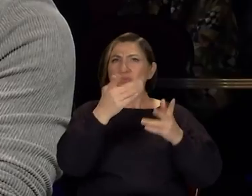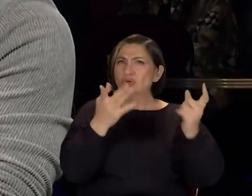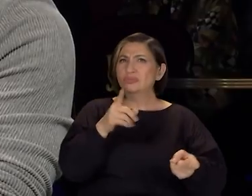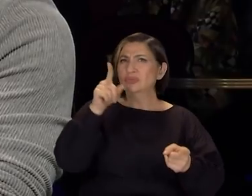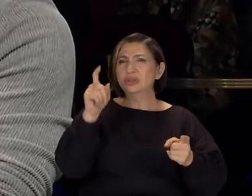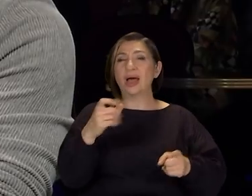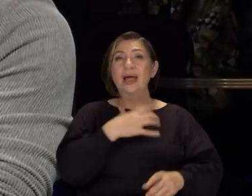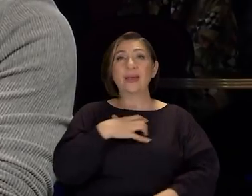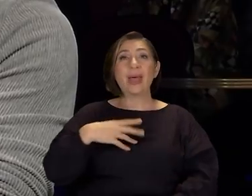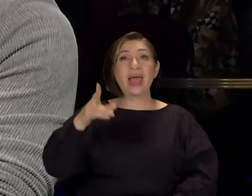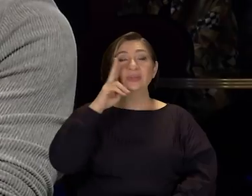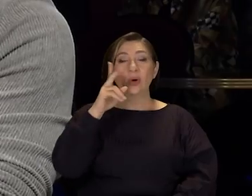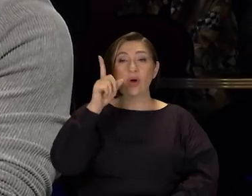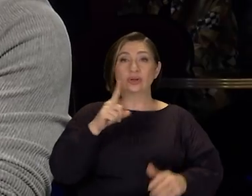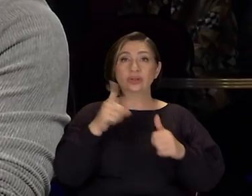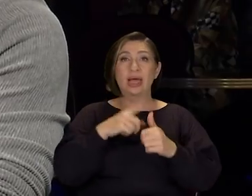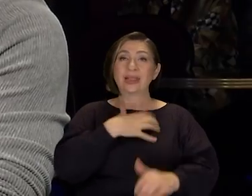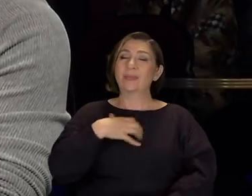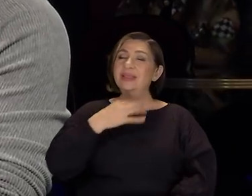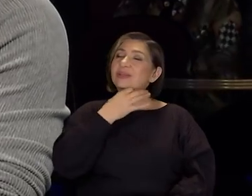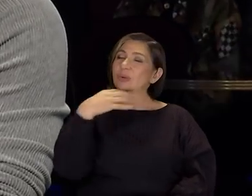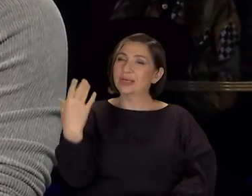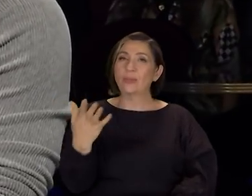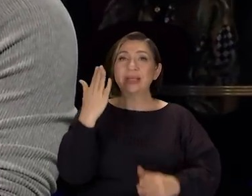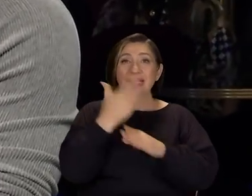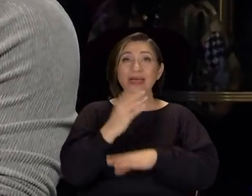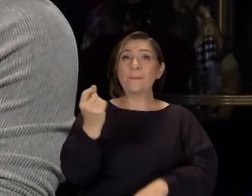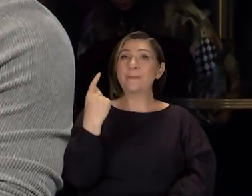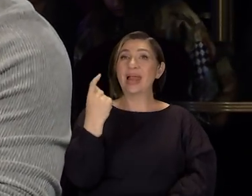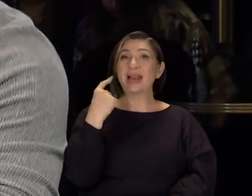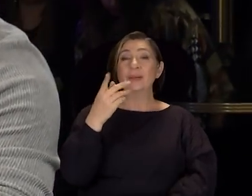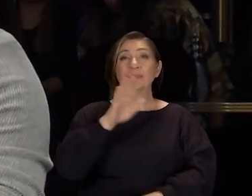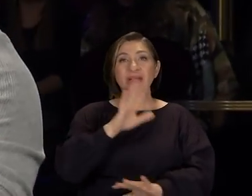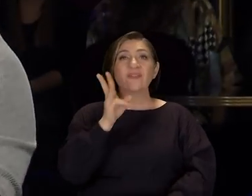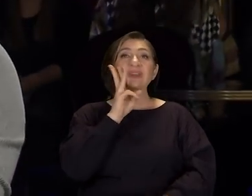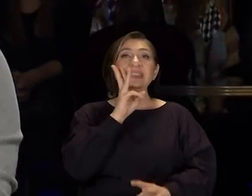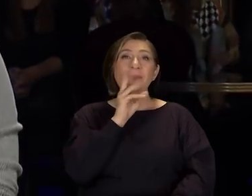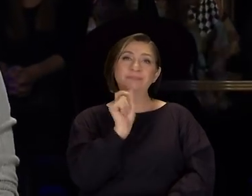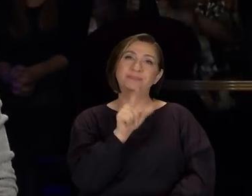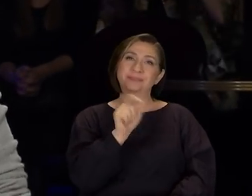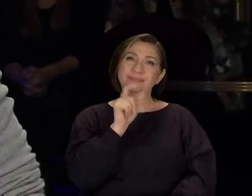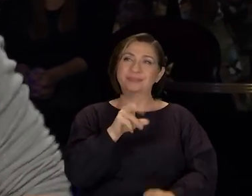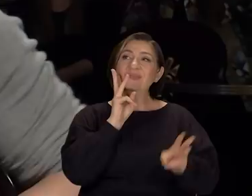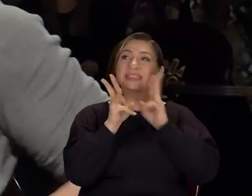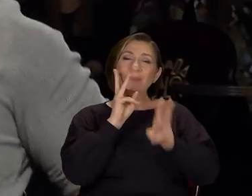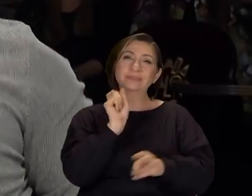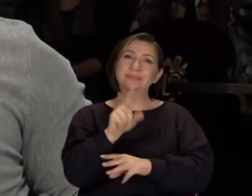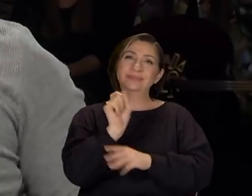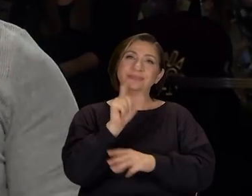musun diye. En son annem, yani öncelikle anneme buradan teşekkür ediyorum. Gerçekten maillerini kesti, WhatsApp'a geçti. Çok yani